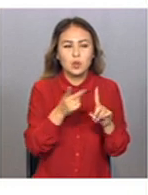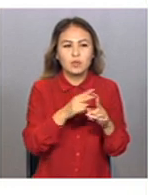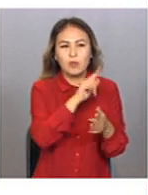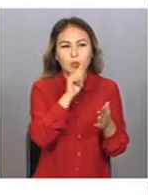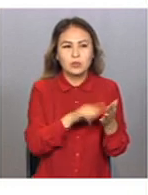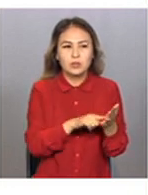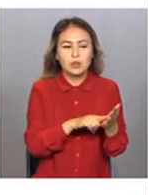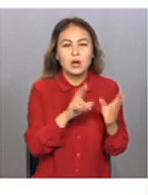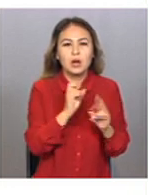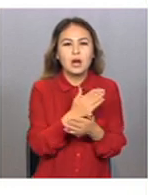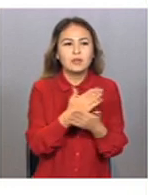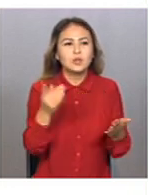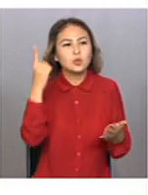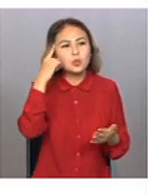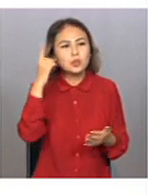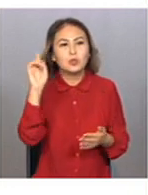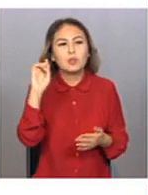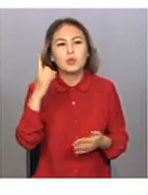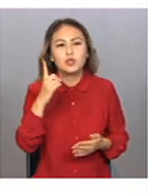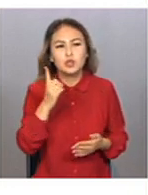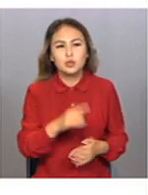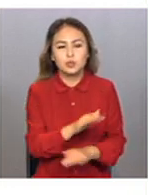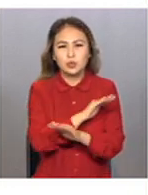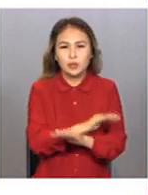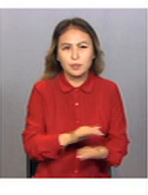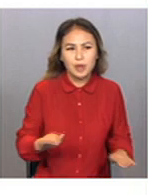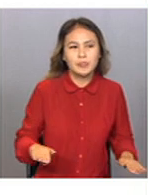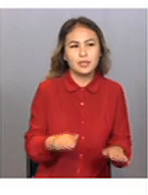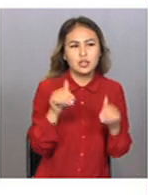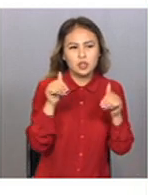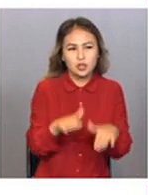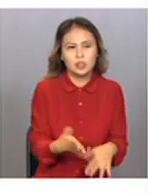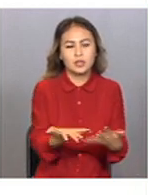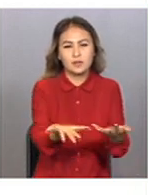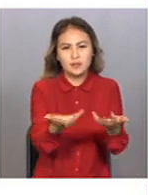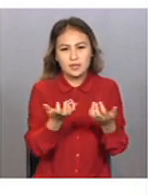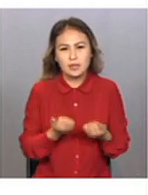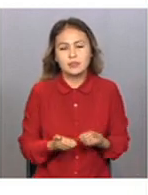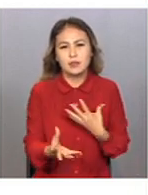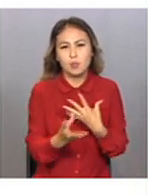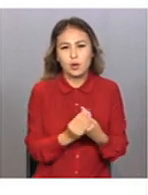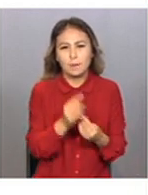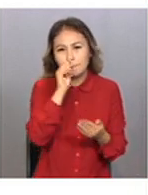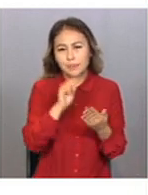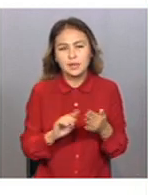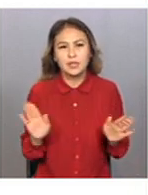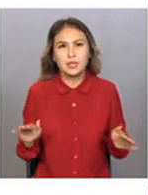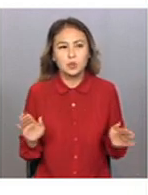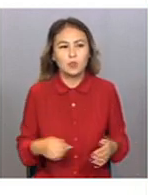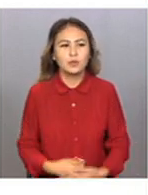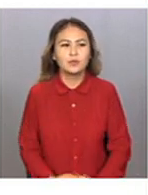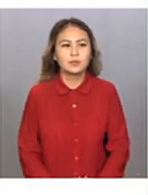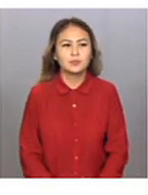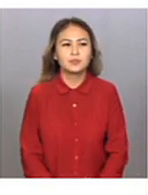Толстые вопросы. Как вы думаете, почему ребята решили взять с собой